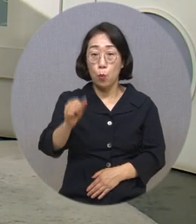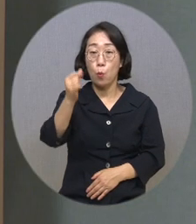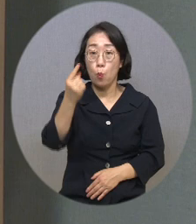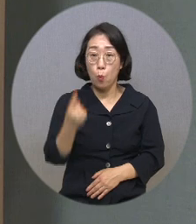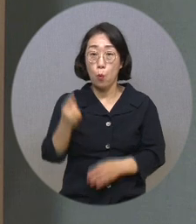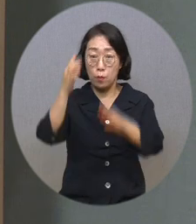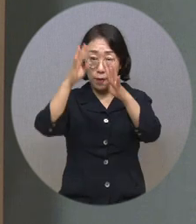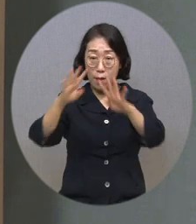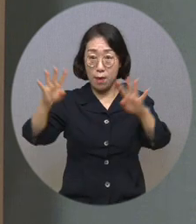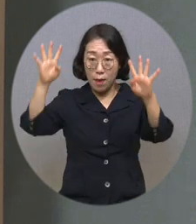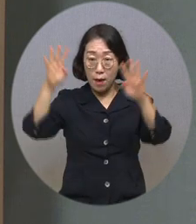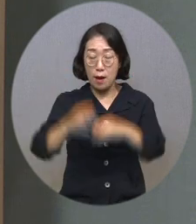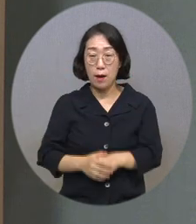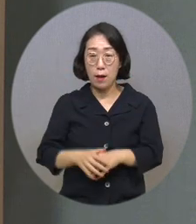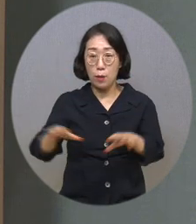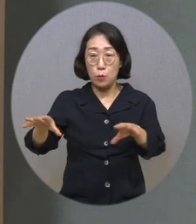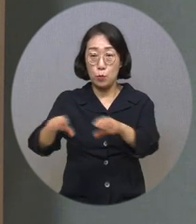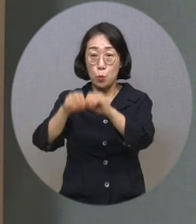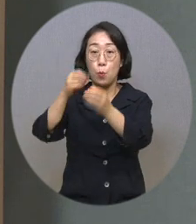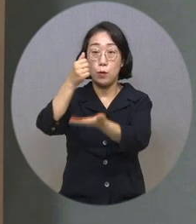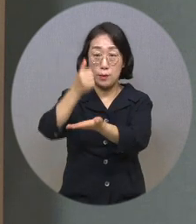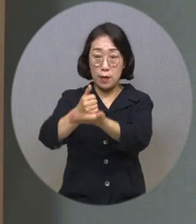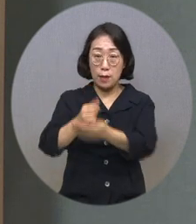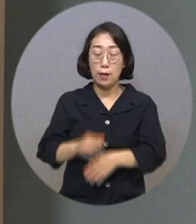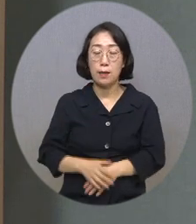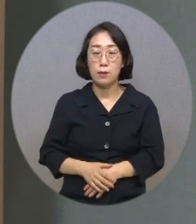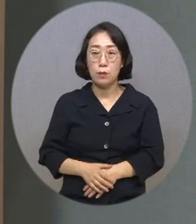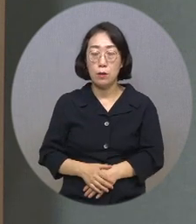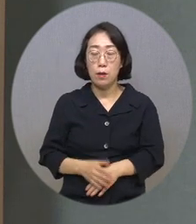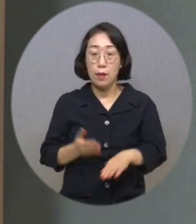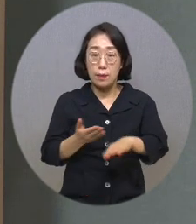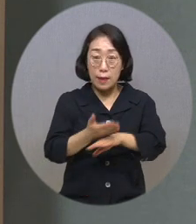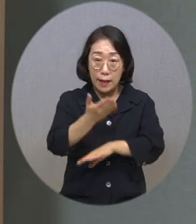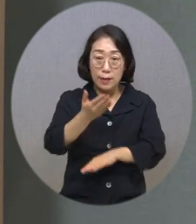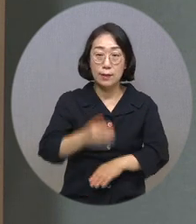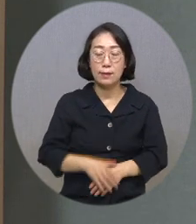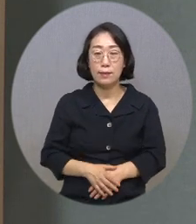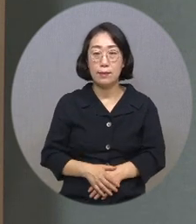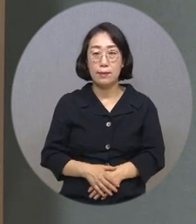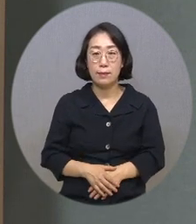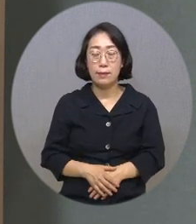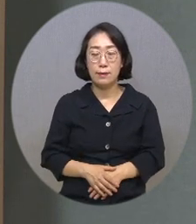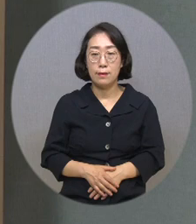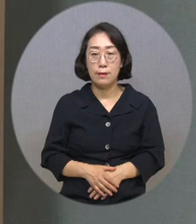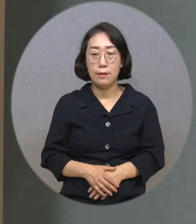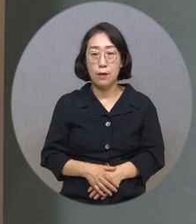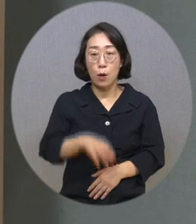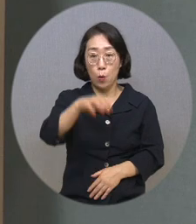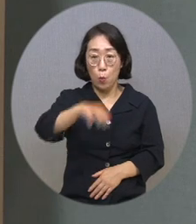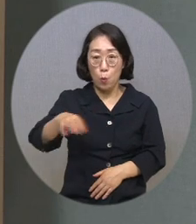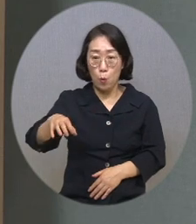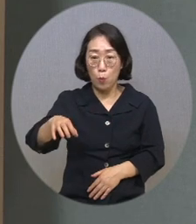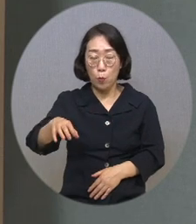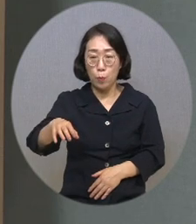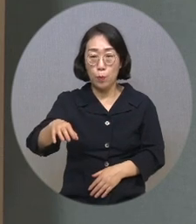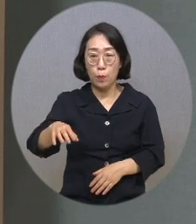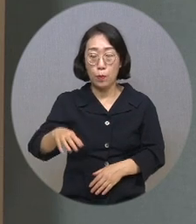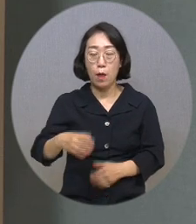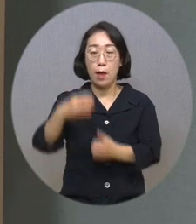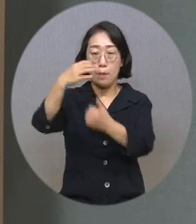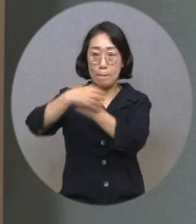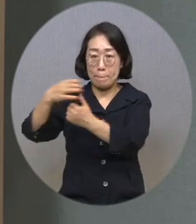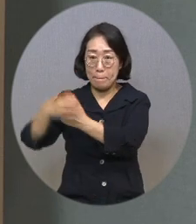정창덕 총장께서는 지금 여러 대학의 총장을 쭉 경험해 오셨어요.